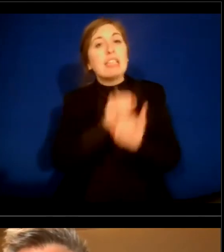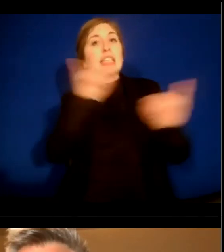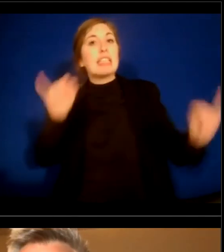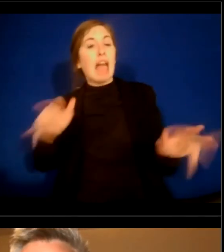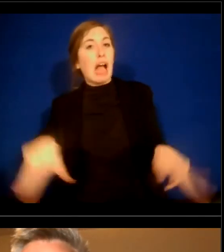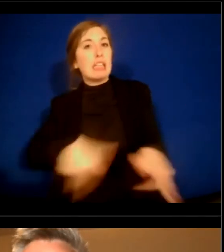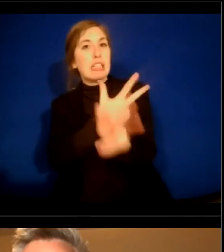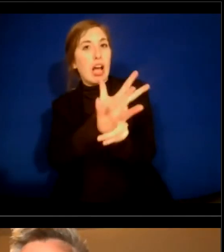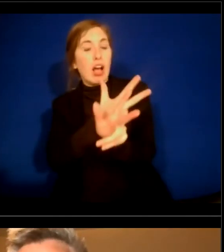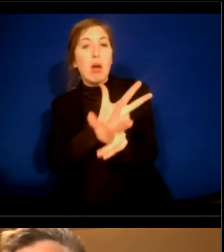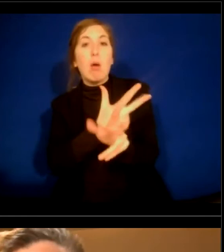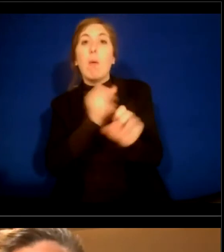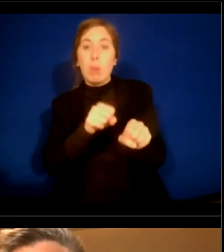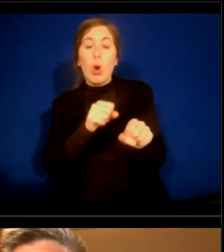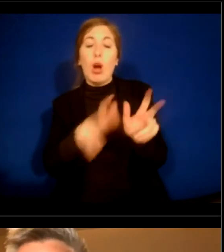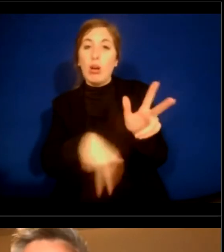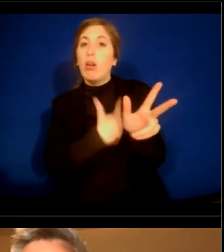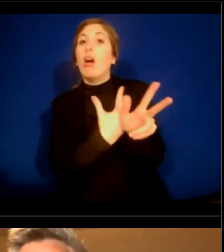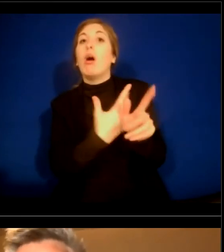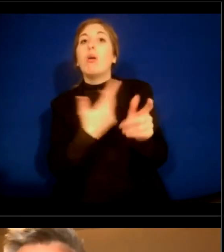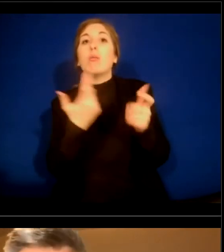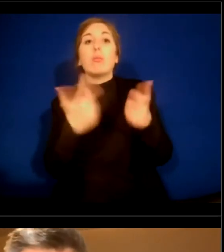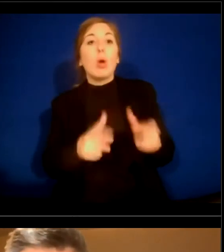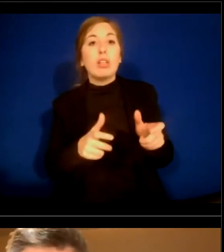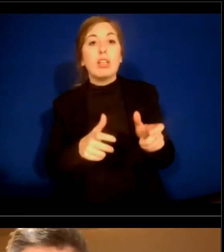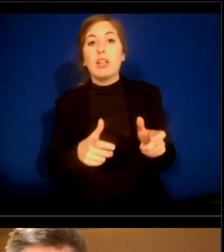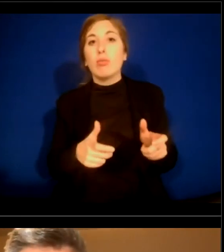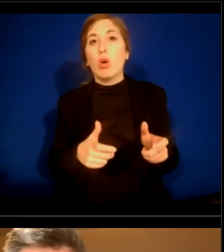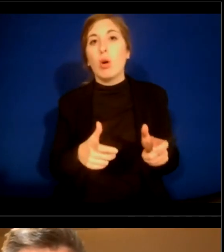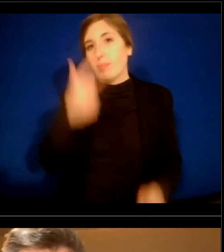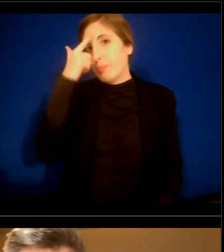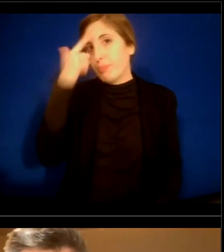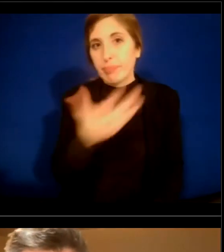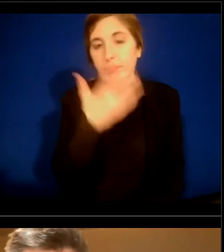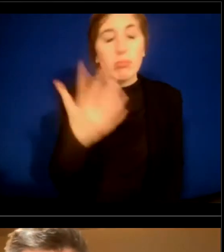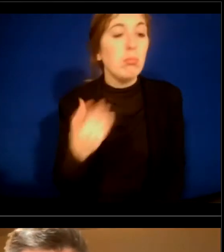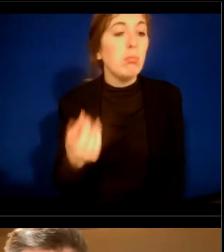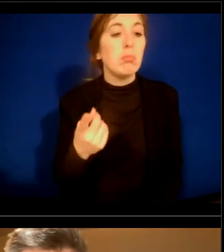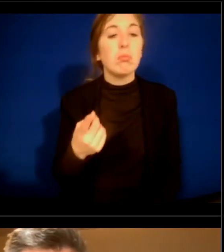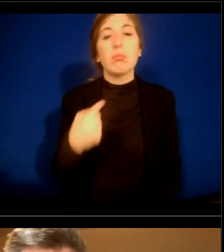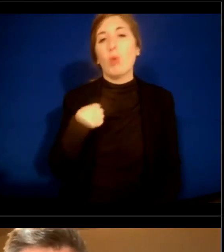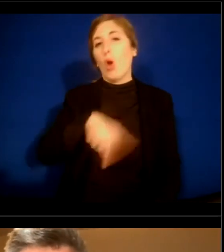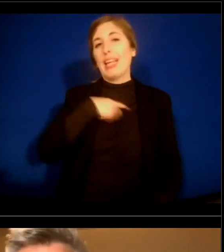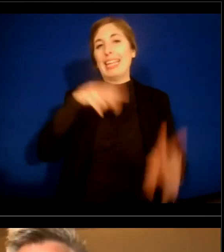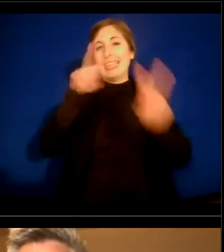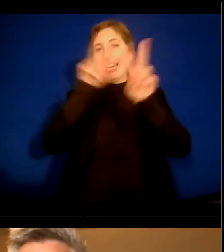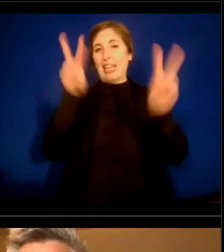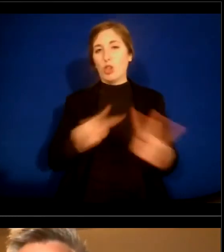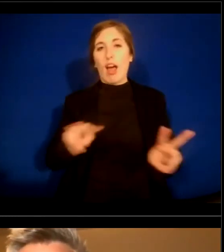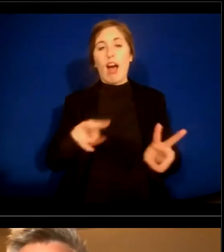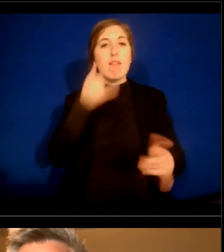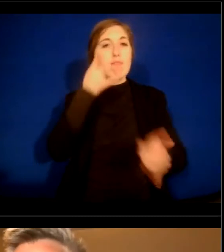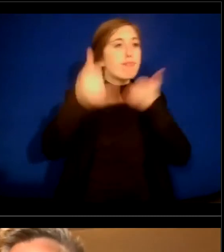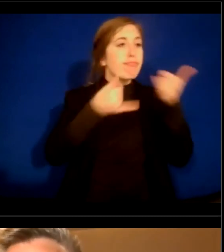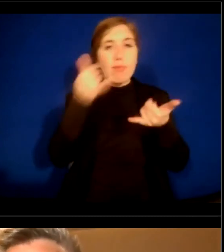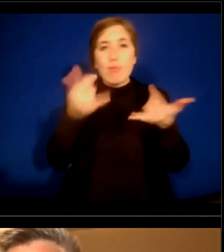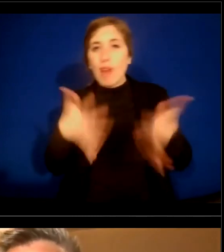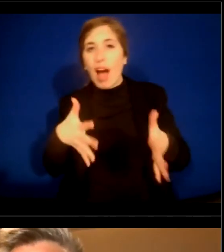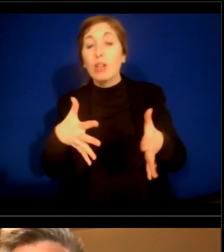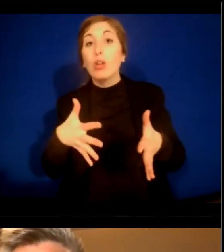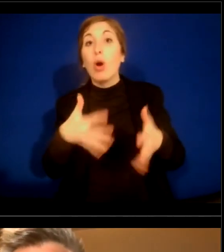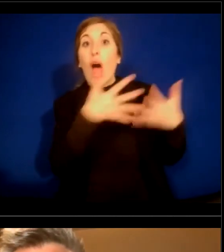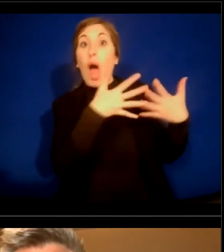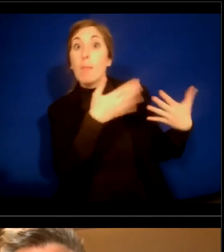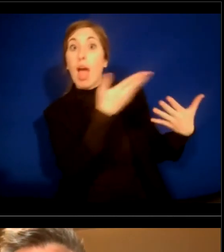dicevamo, e Sergio prima lo anticipavano, anche rispetto alla volontà di accoglienza, di rendersi disponibile magari ad accogliere qualcuno, no? Rendersi conto